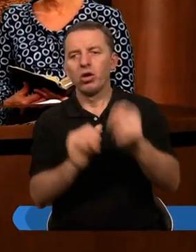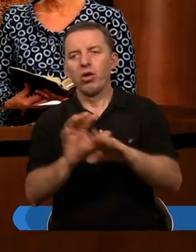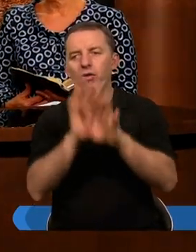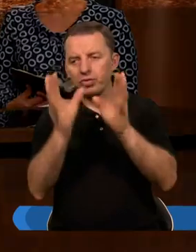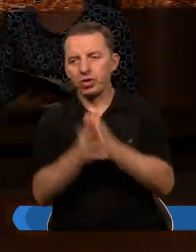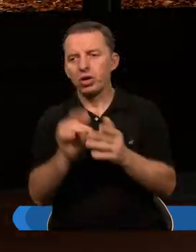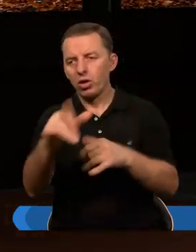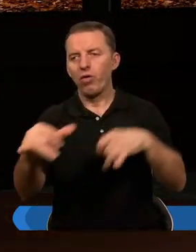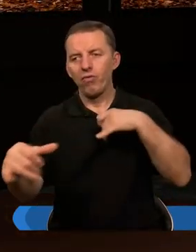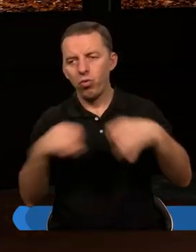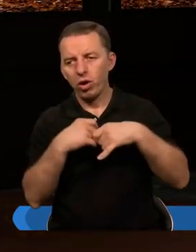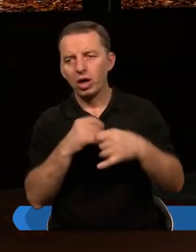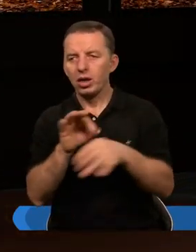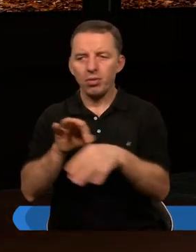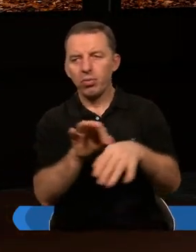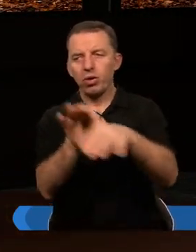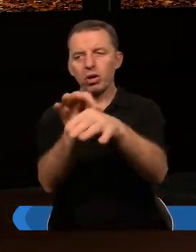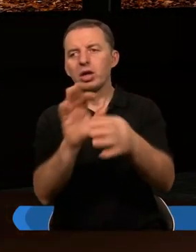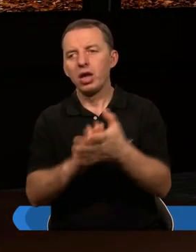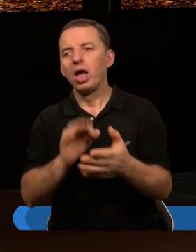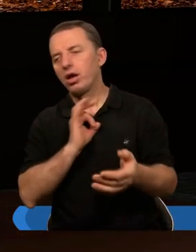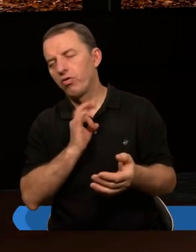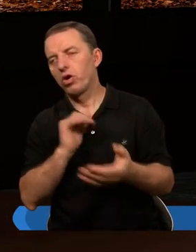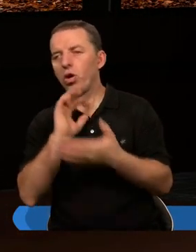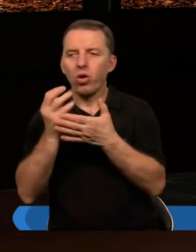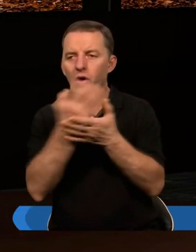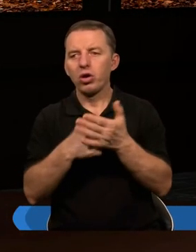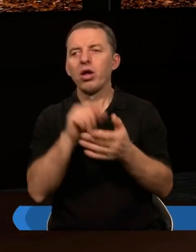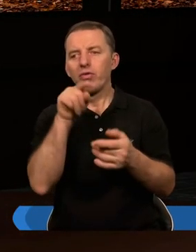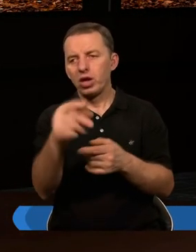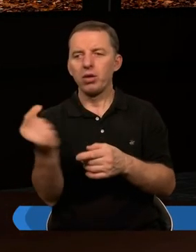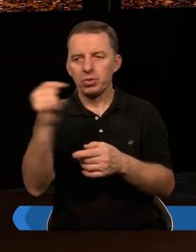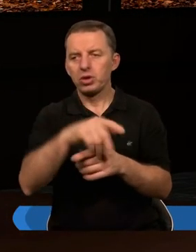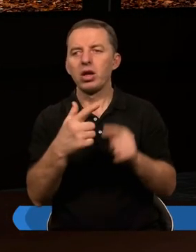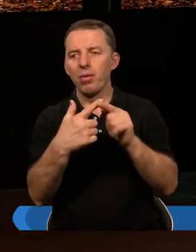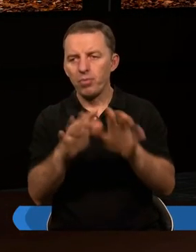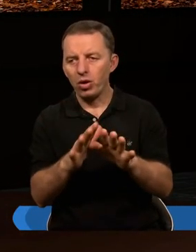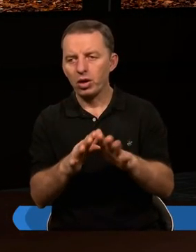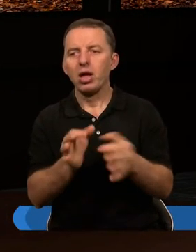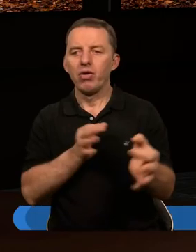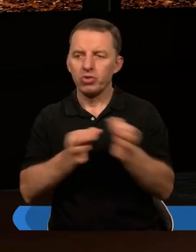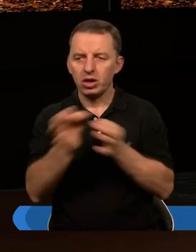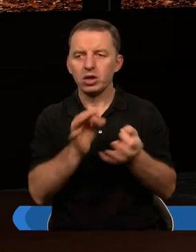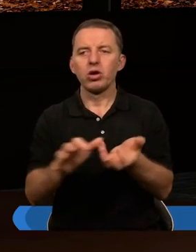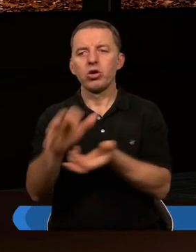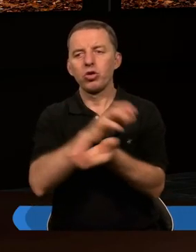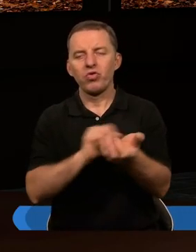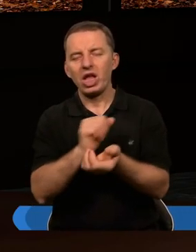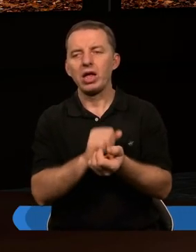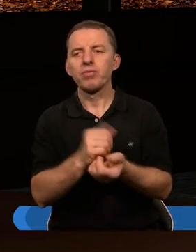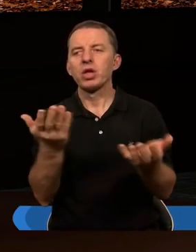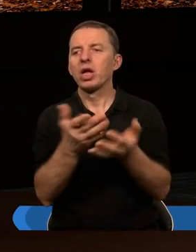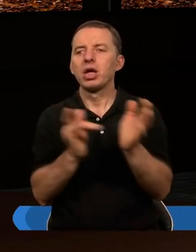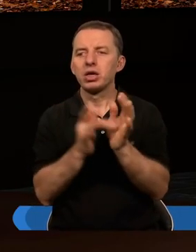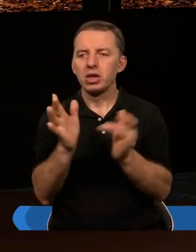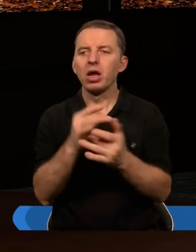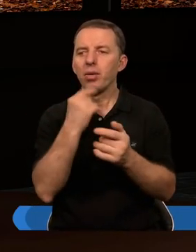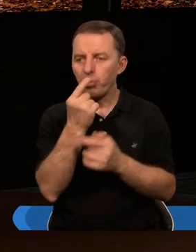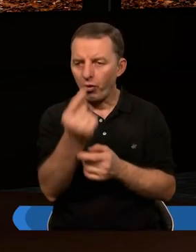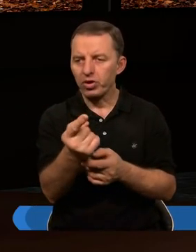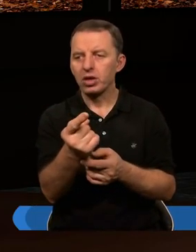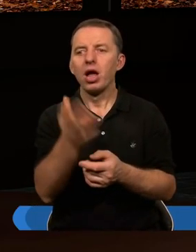wszystko, żeby tą władzę tak pokierować na swoją korzyść i wtedy właśnie przyjdzie ten moment w historii świata, gdzie Pan Jezus